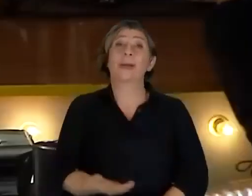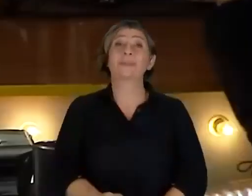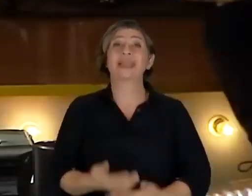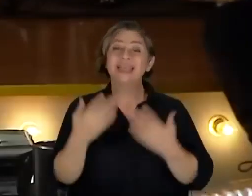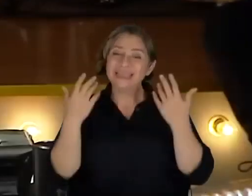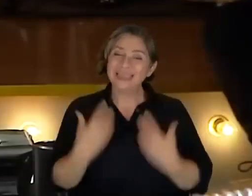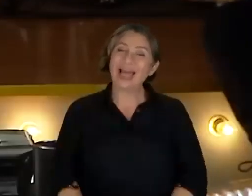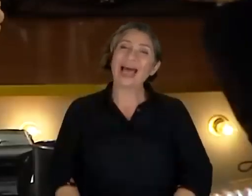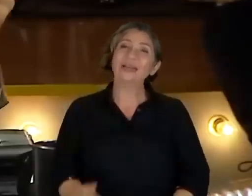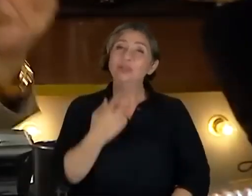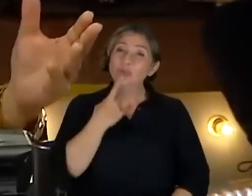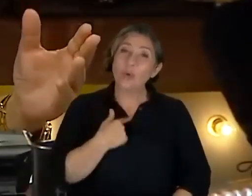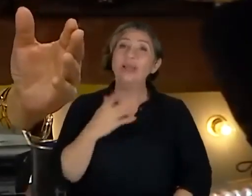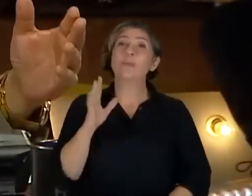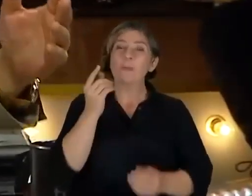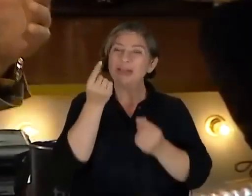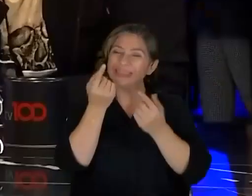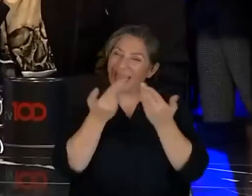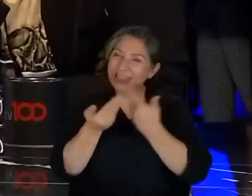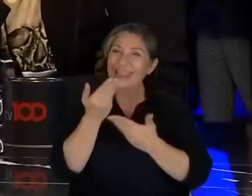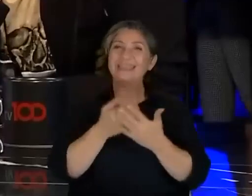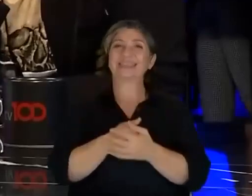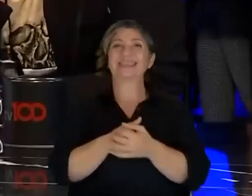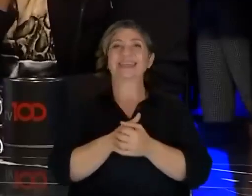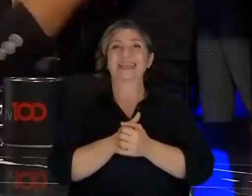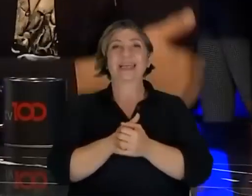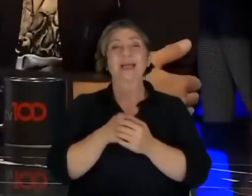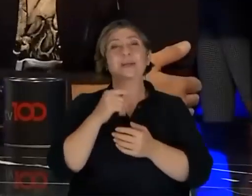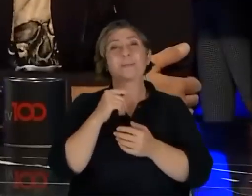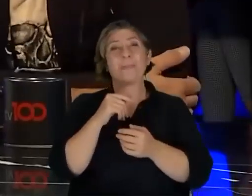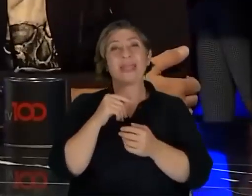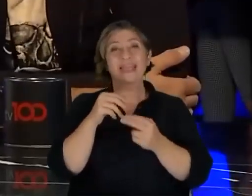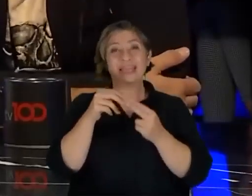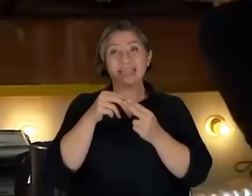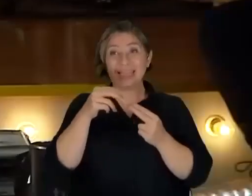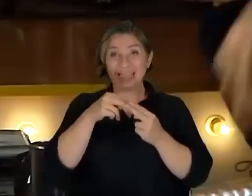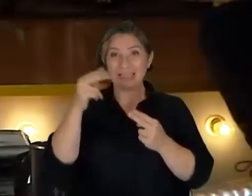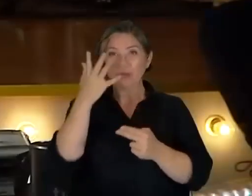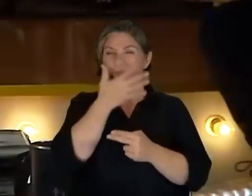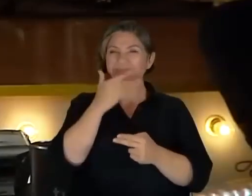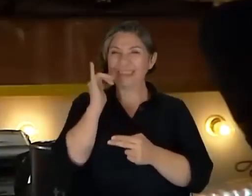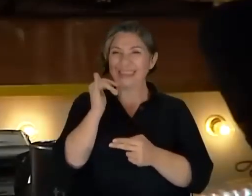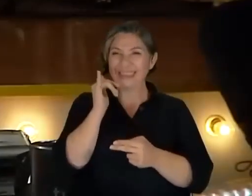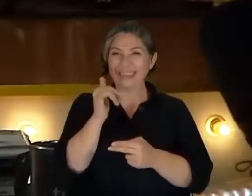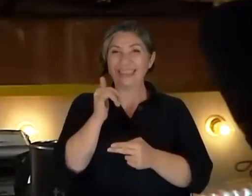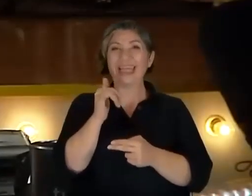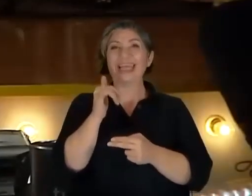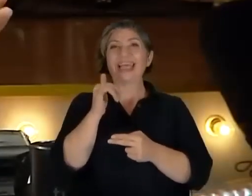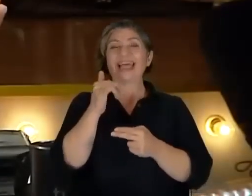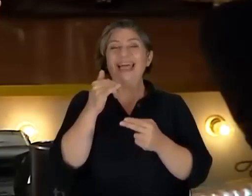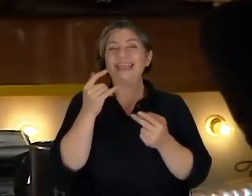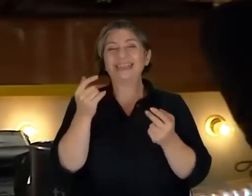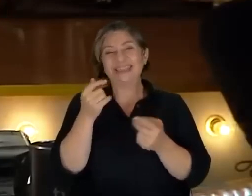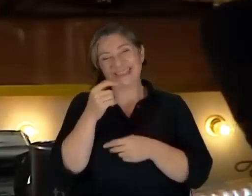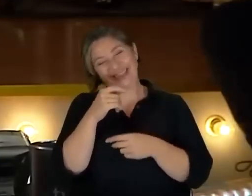Ya tamam sonu söyle demiyorum başını anlat. Tamam aşk hikayesi. Yani hikaye şu mu çok çirkin ve